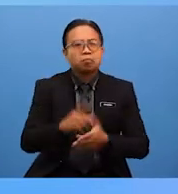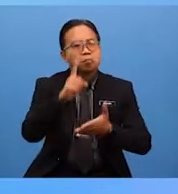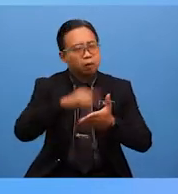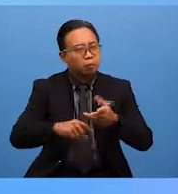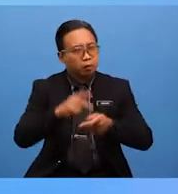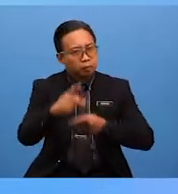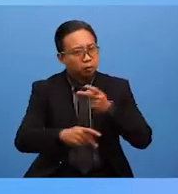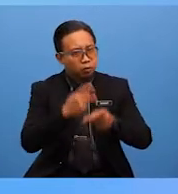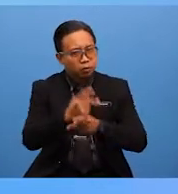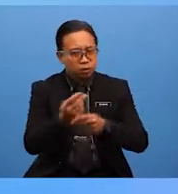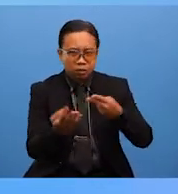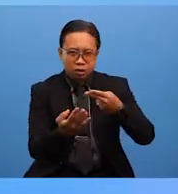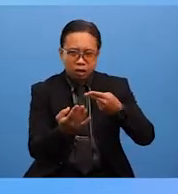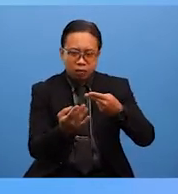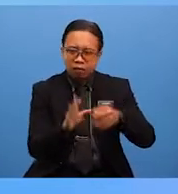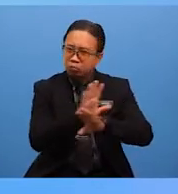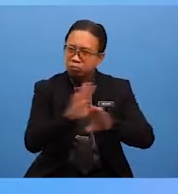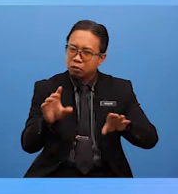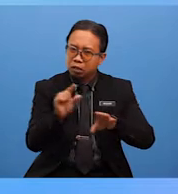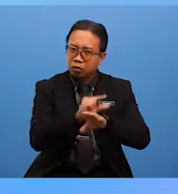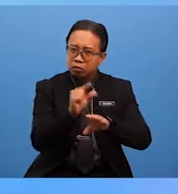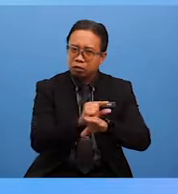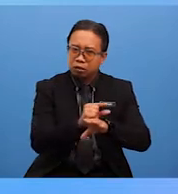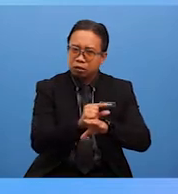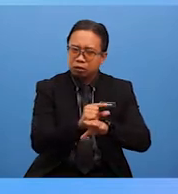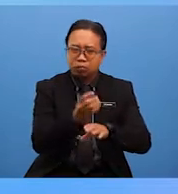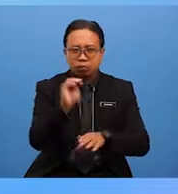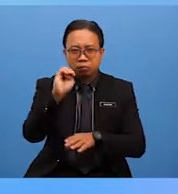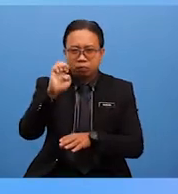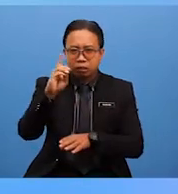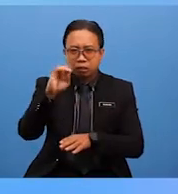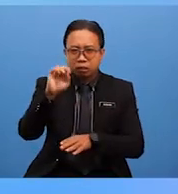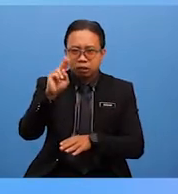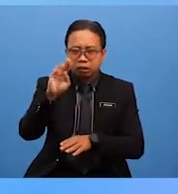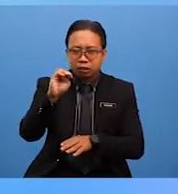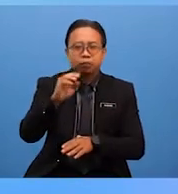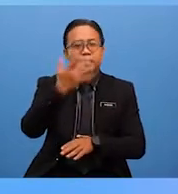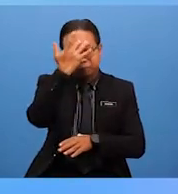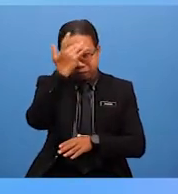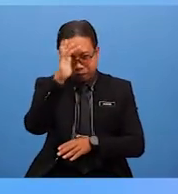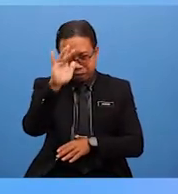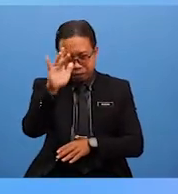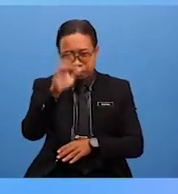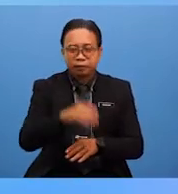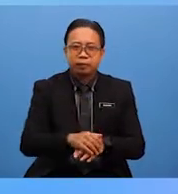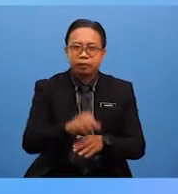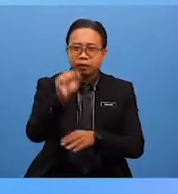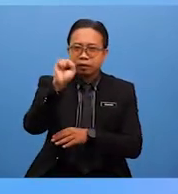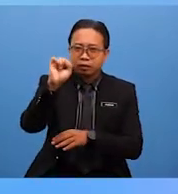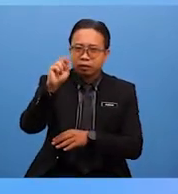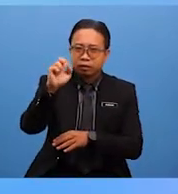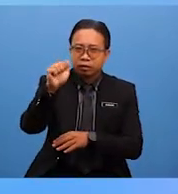proses pemindahan kabel yang tidak memerlukan sebarang medium pandai sinaran